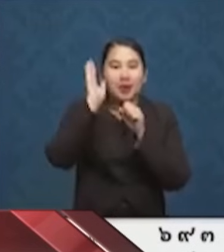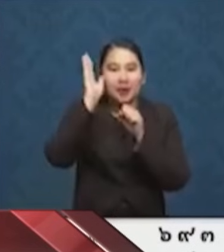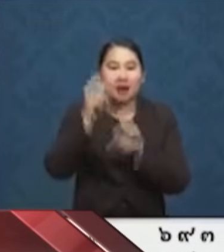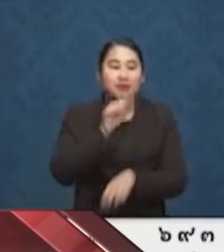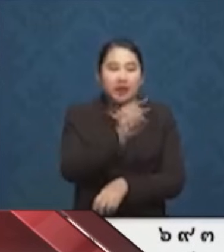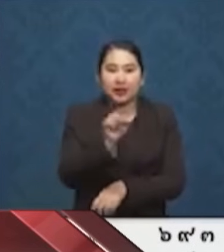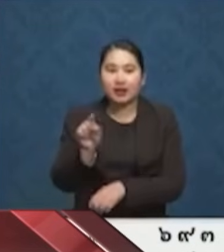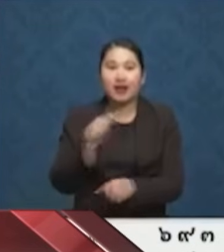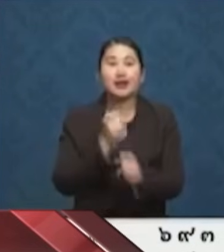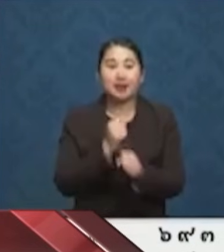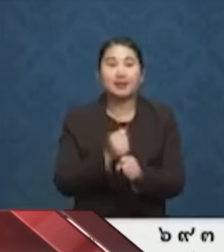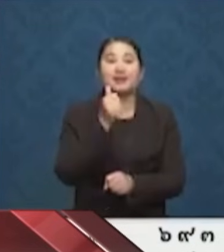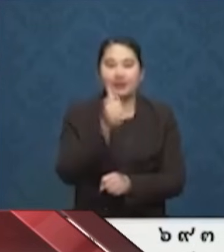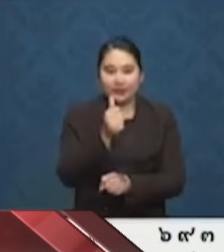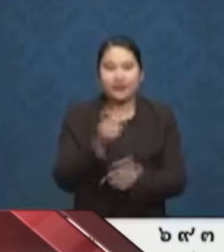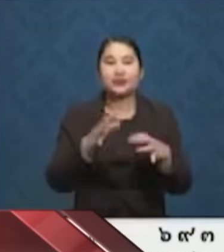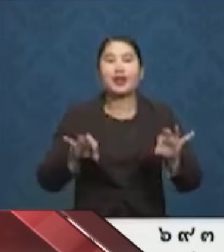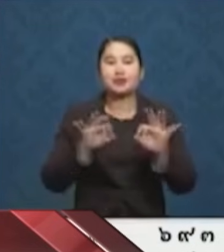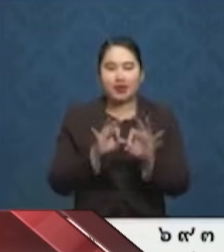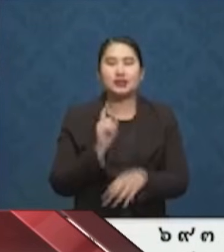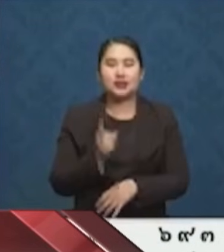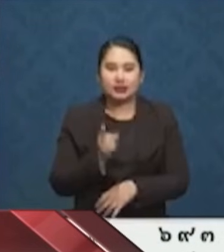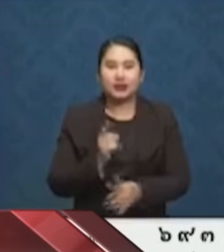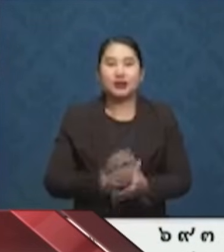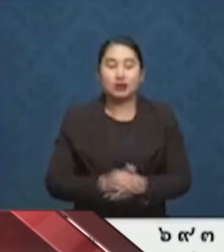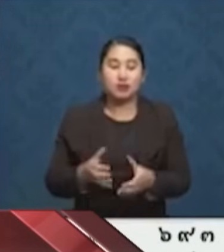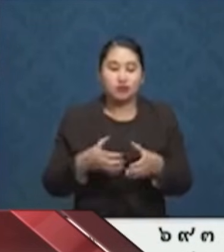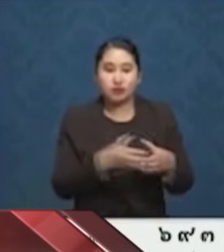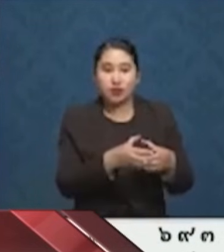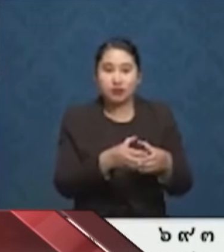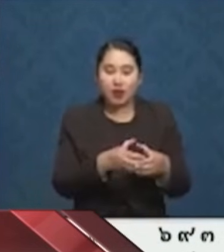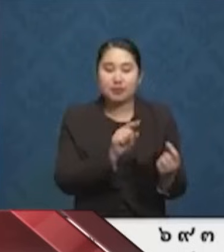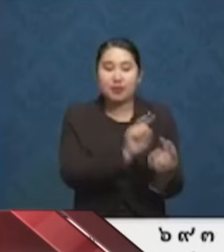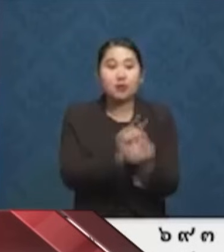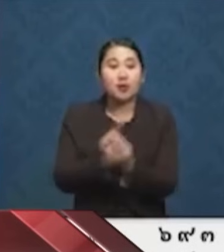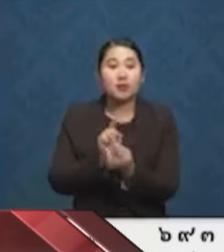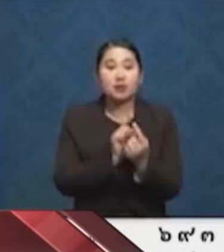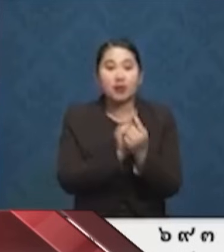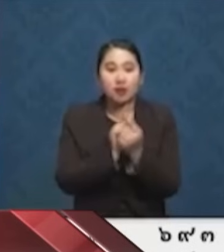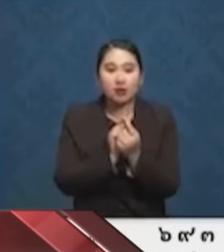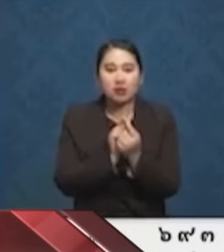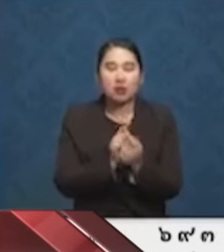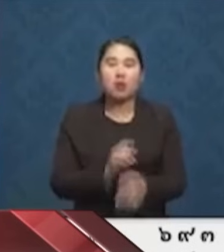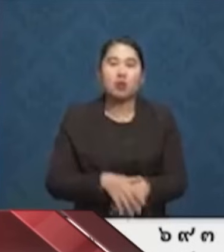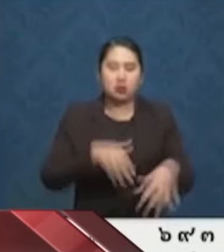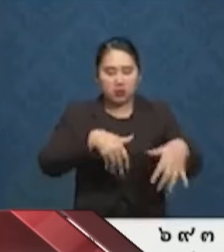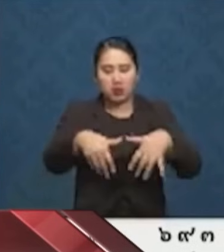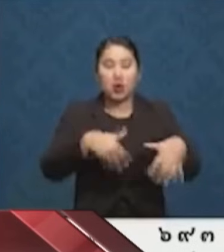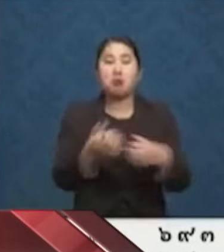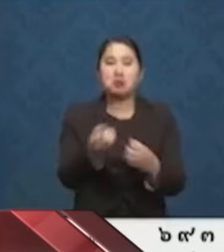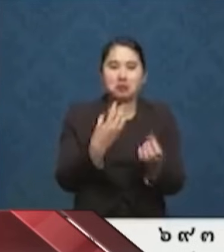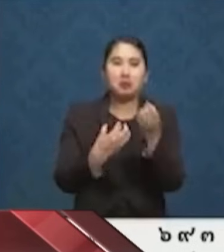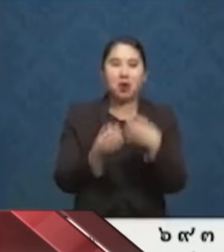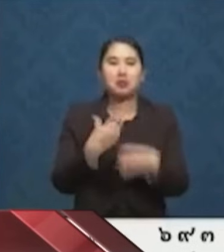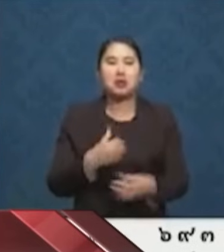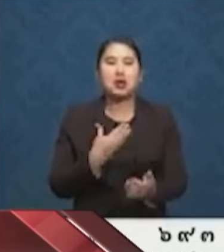ล้วแล้วก็คิดว่าเรื่องนี้เป็นเรื่องที่สำคัญจริงๆลงไปหาชาวบ้านเองเนี่ยชาวบ้านถึงกับพูดขึ้นมาว่าดิจิ